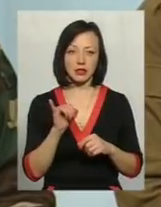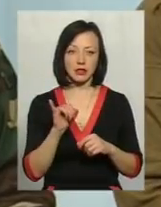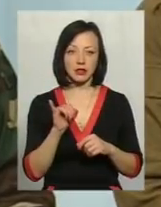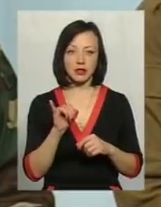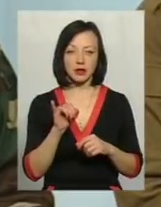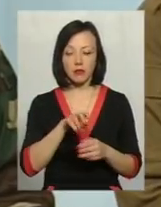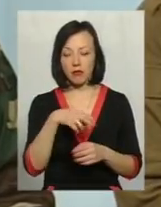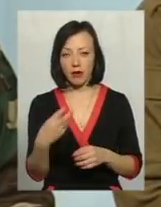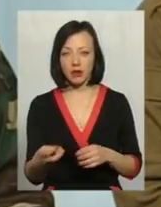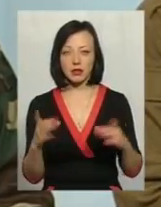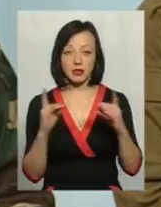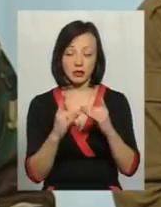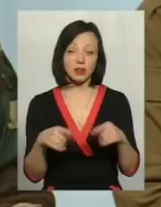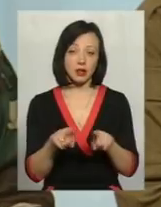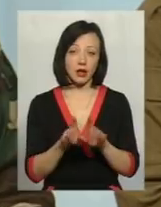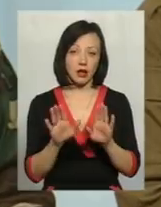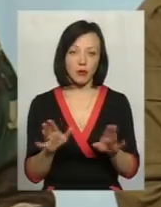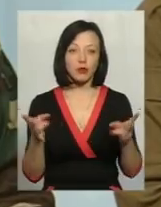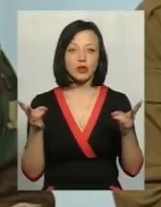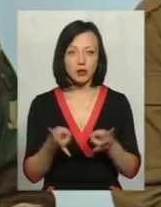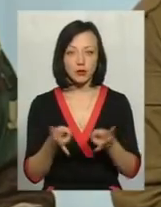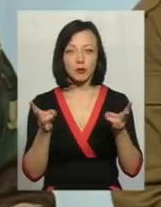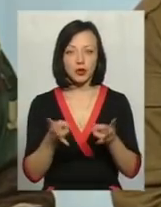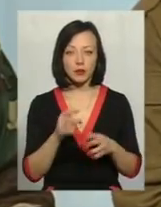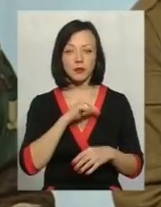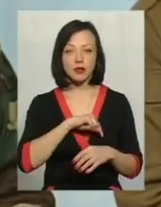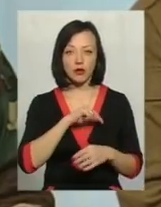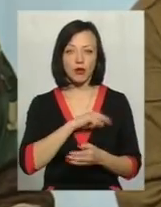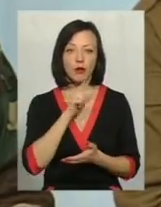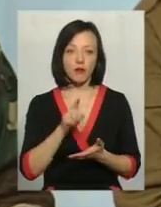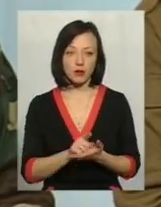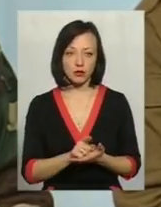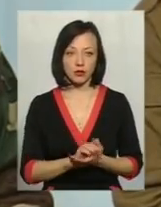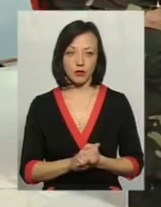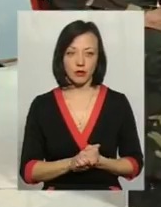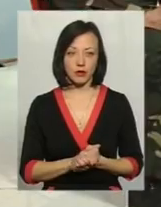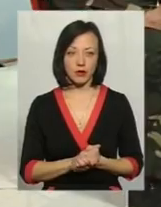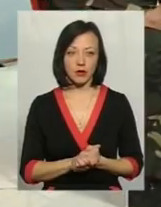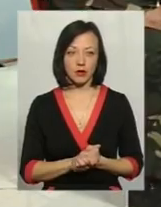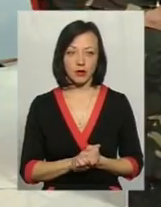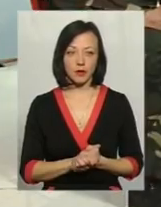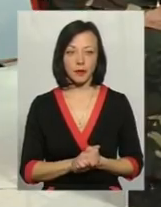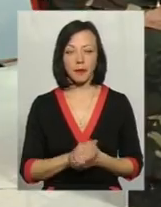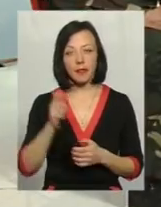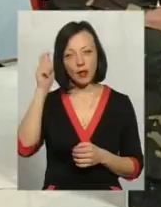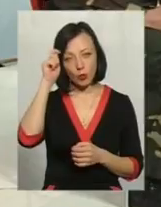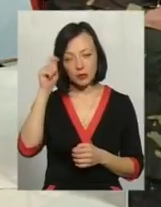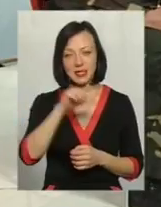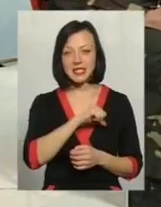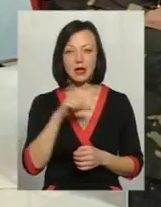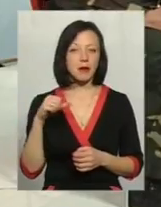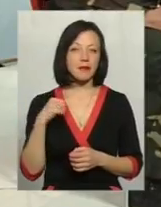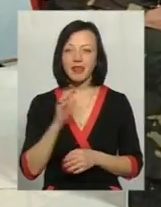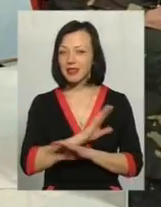падає з ліжка. Ну, таке. Потрібні психологи, обов'язково. Хлопці просто самі не підуть